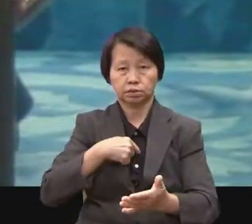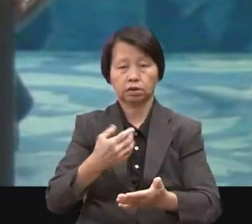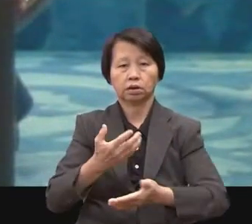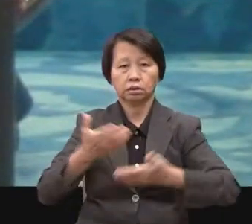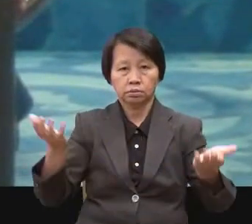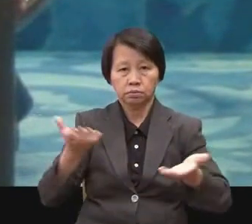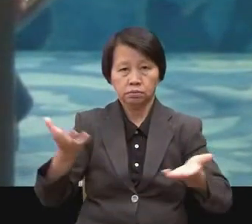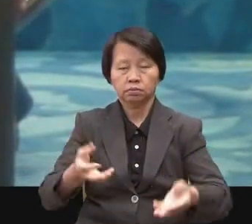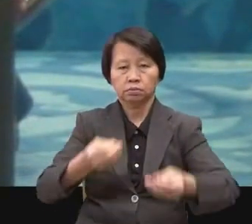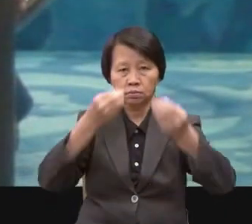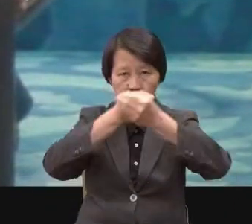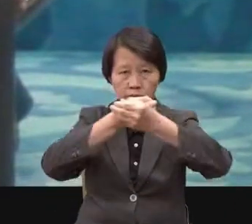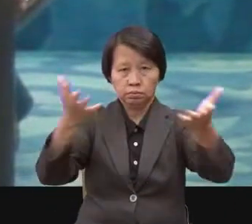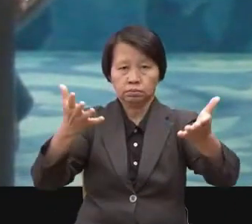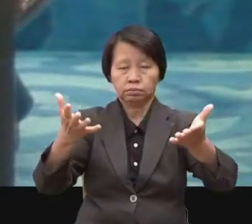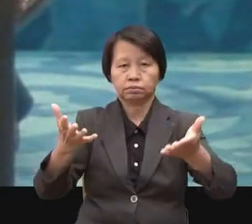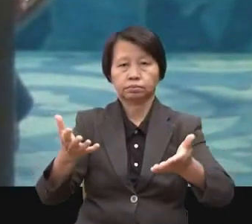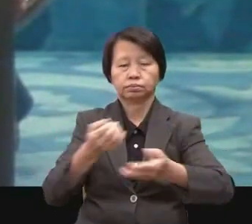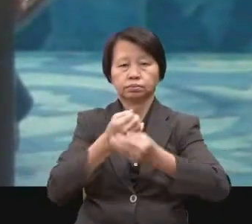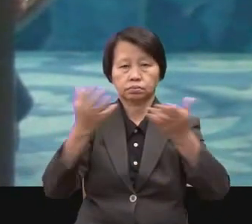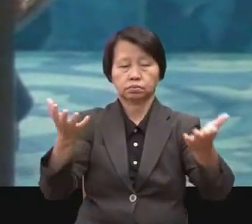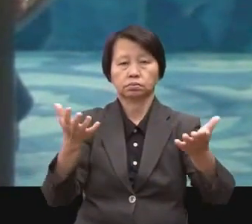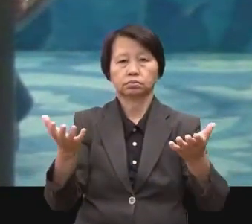kesempatan umumkan bahwa